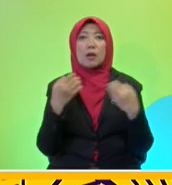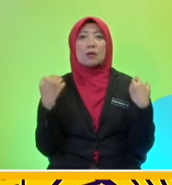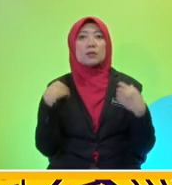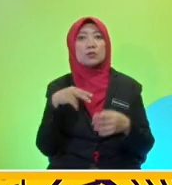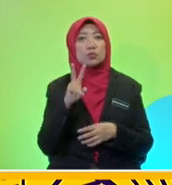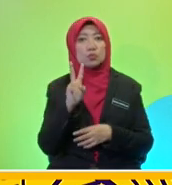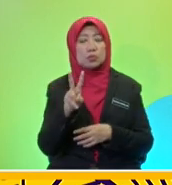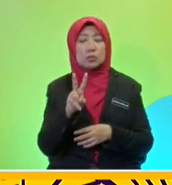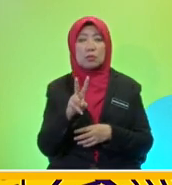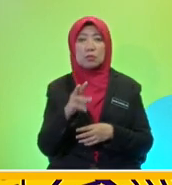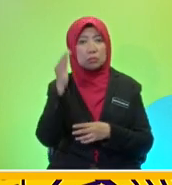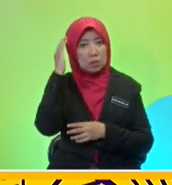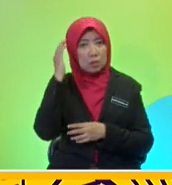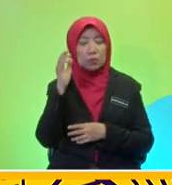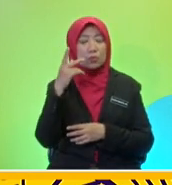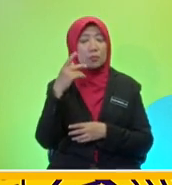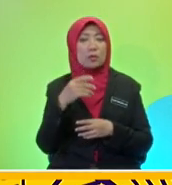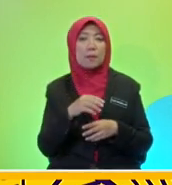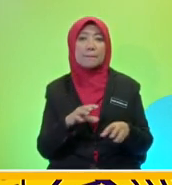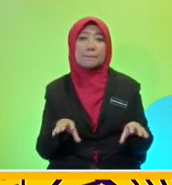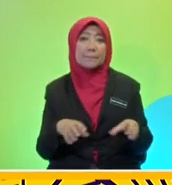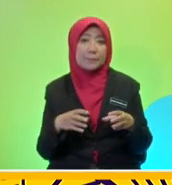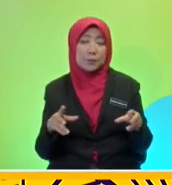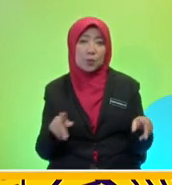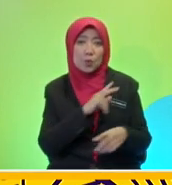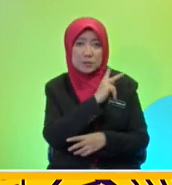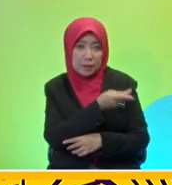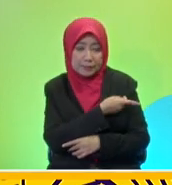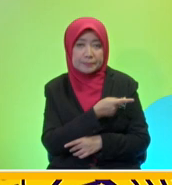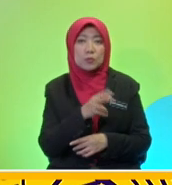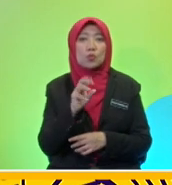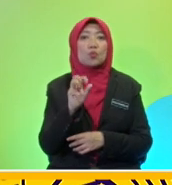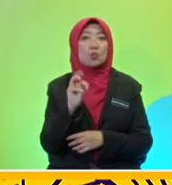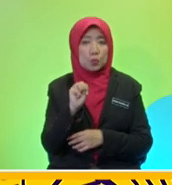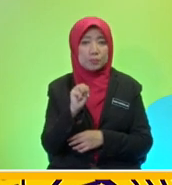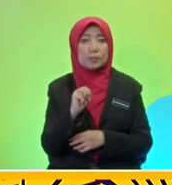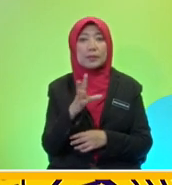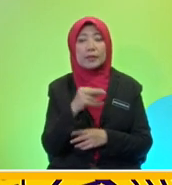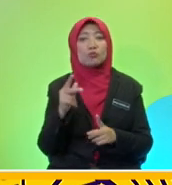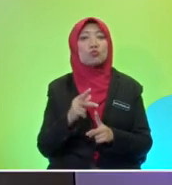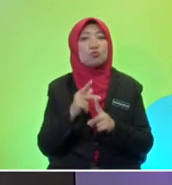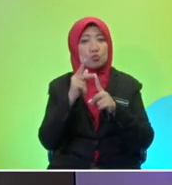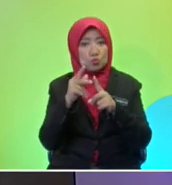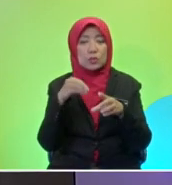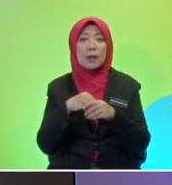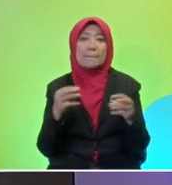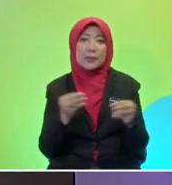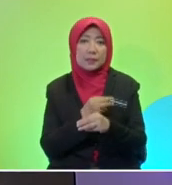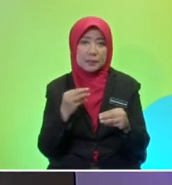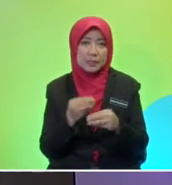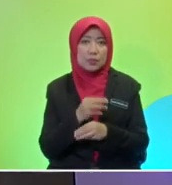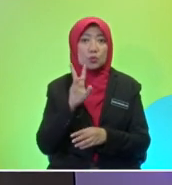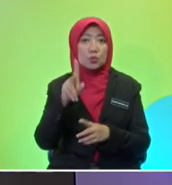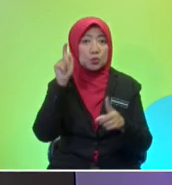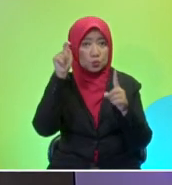umum setiap murid macam dalam matematika yang kedua menguji tahap penguasaan khusus dalam matematika itulah dua